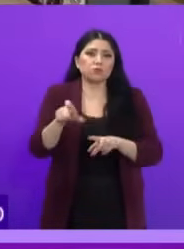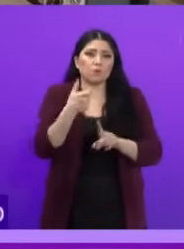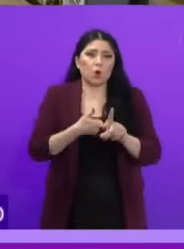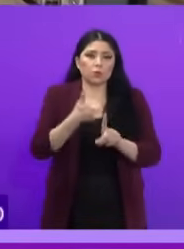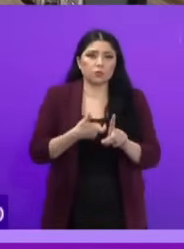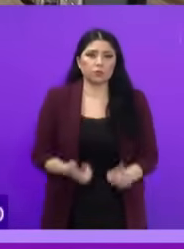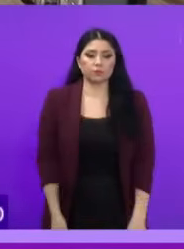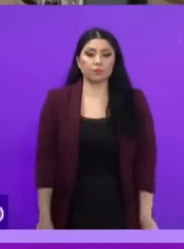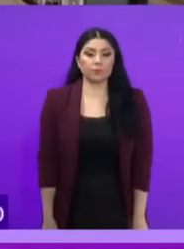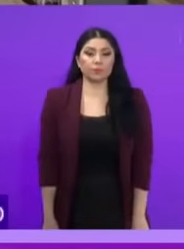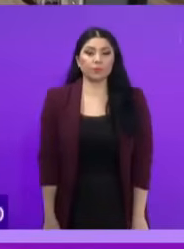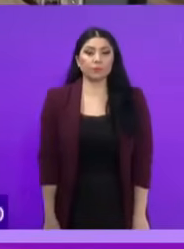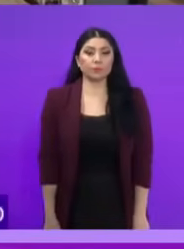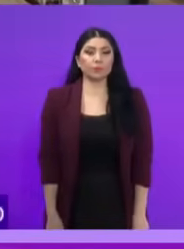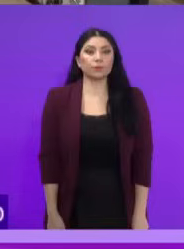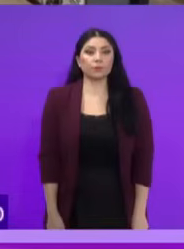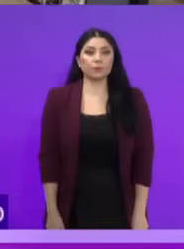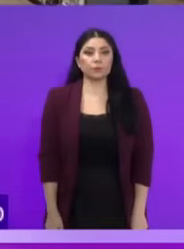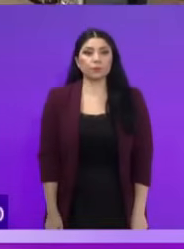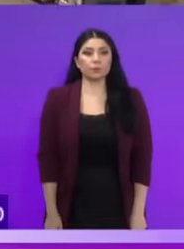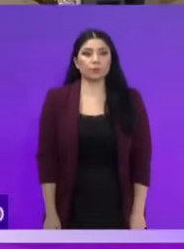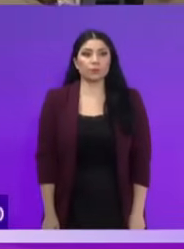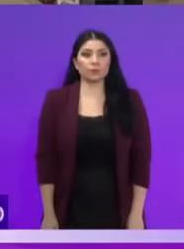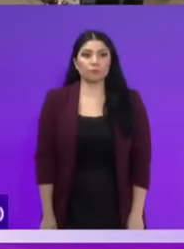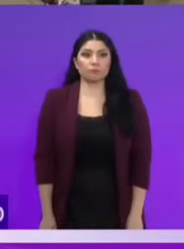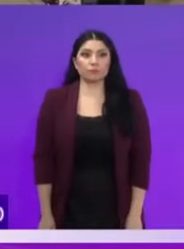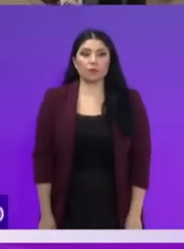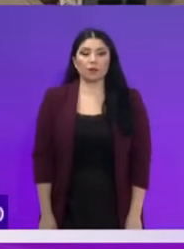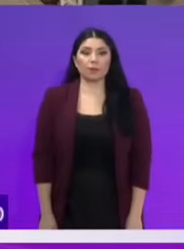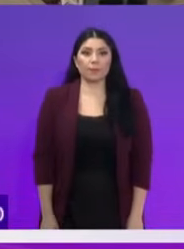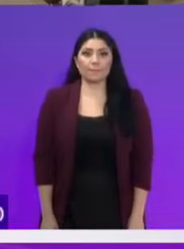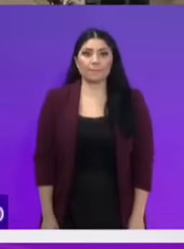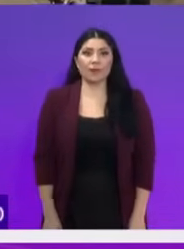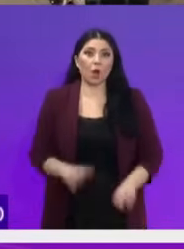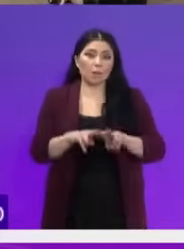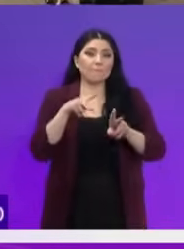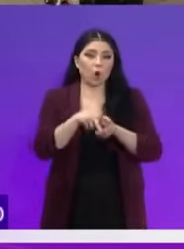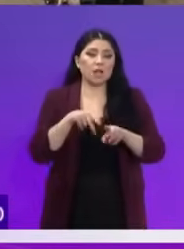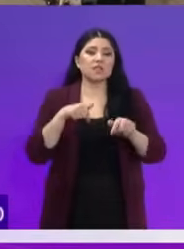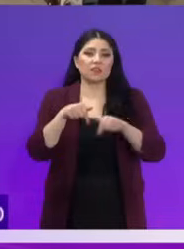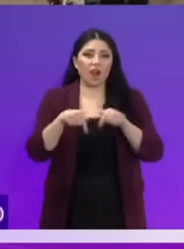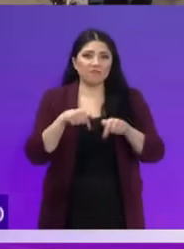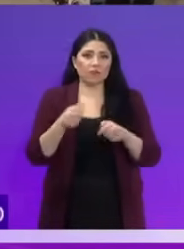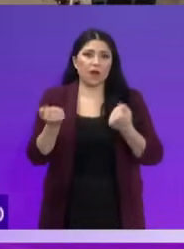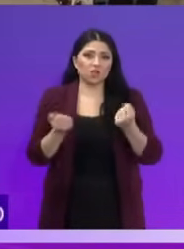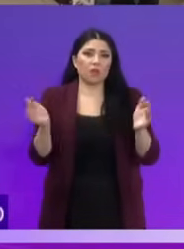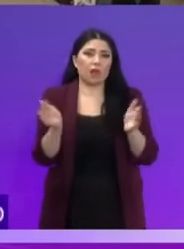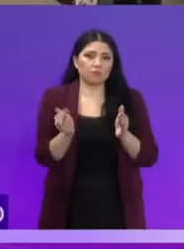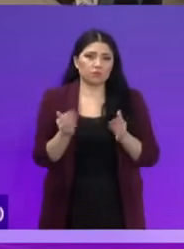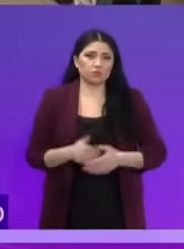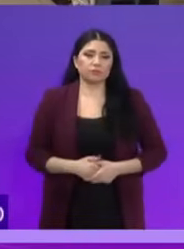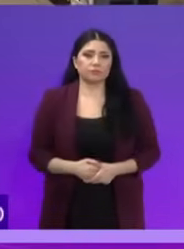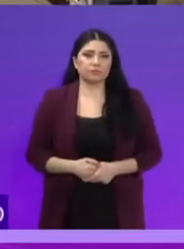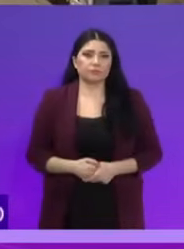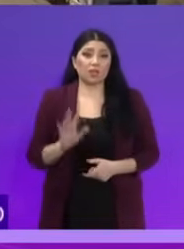circulau și care acum nu au ce face, au rămas blocați în trafic și această problemă din